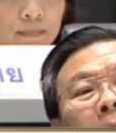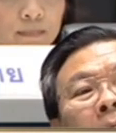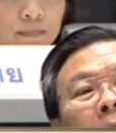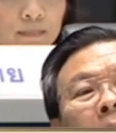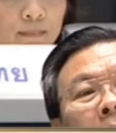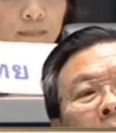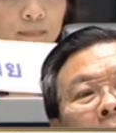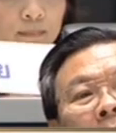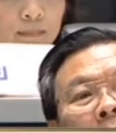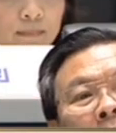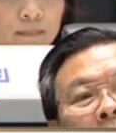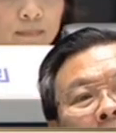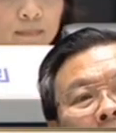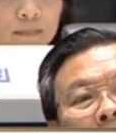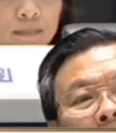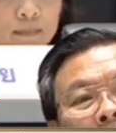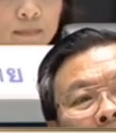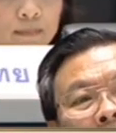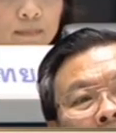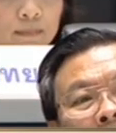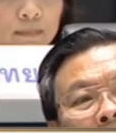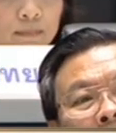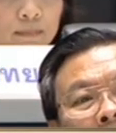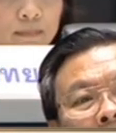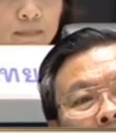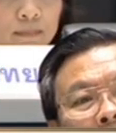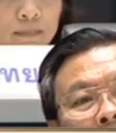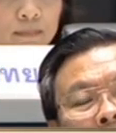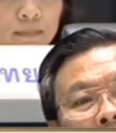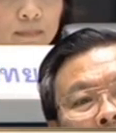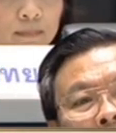ในเศรษฐกิจไทย